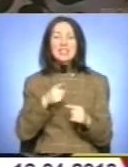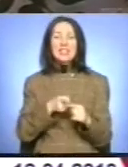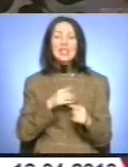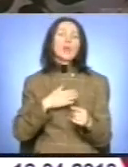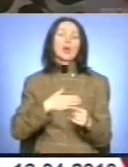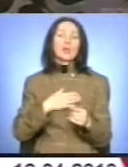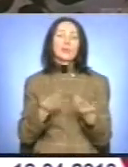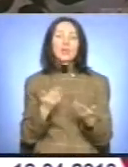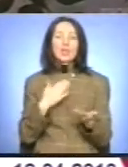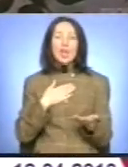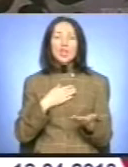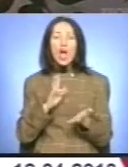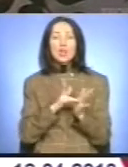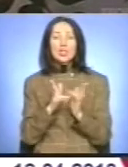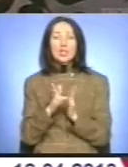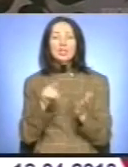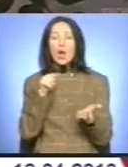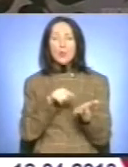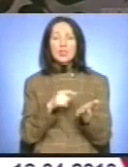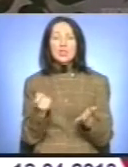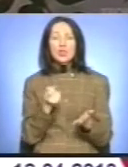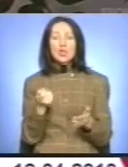десь наша християнська позиція трошки замало,